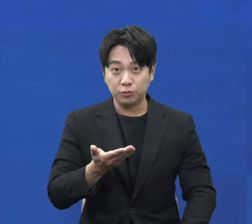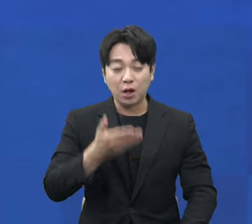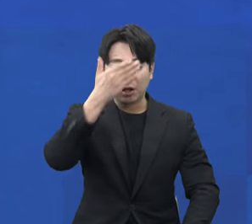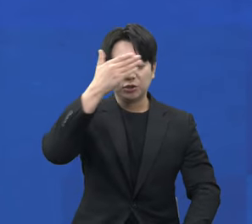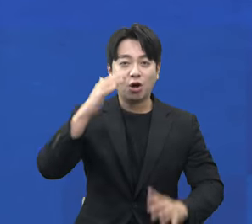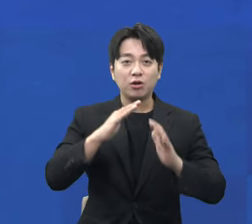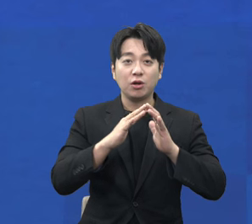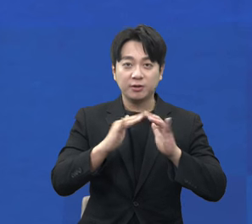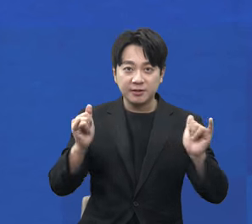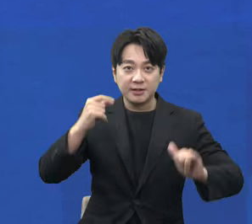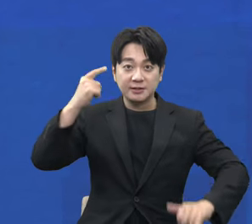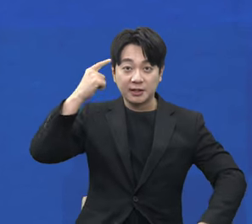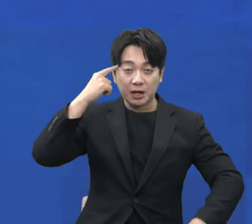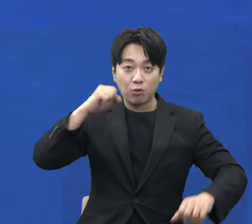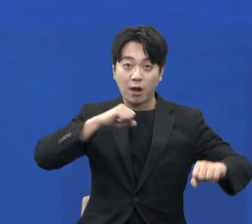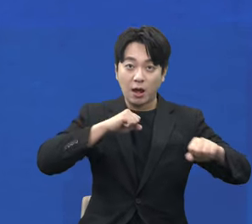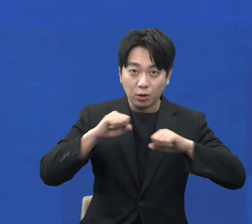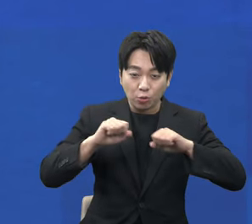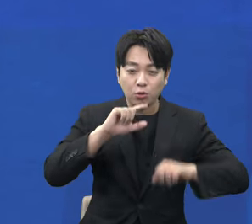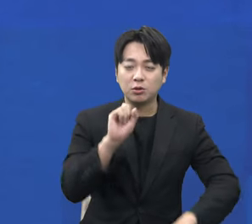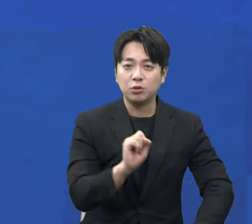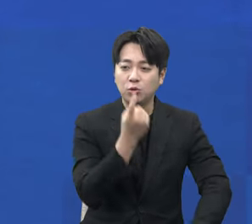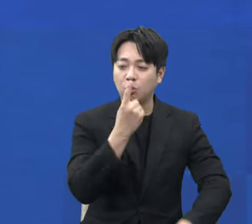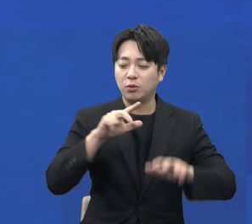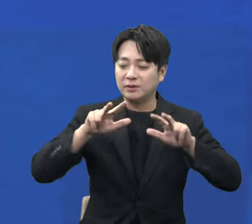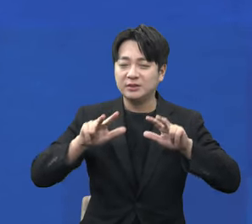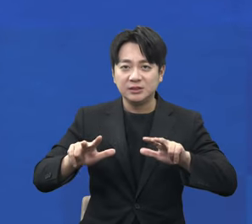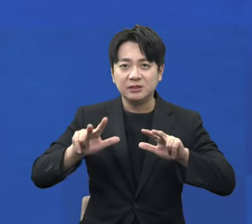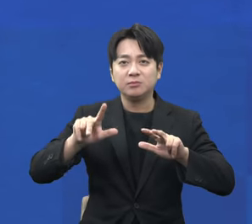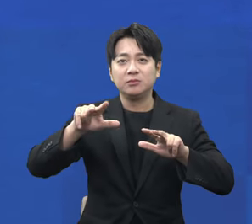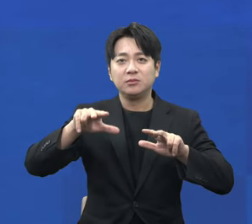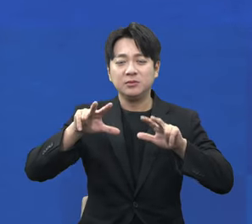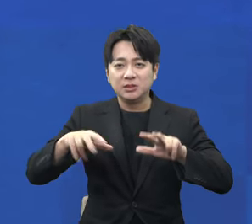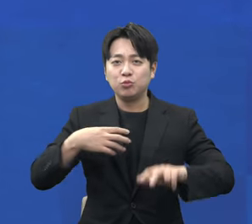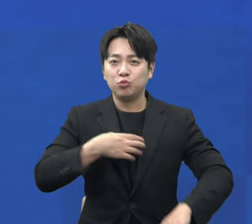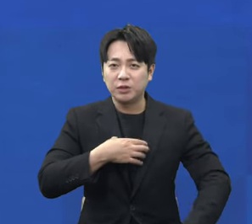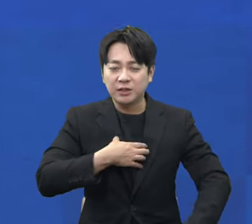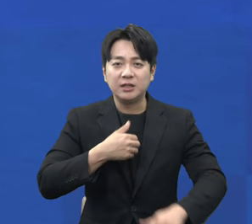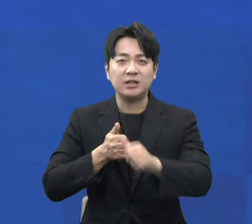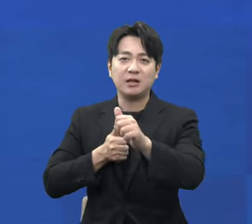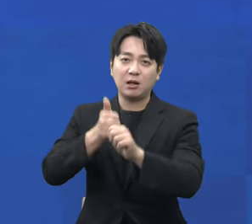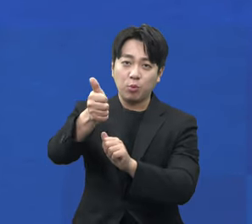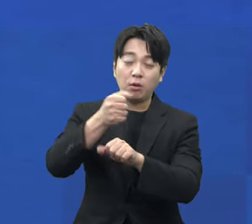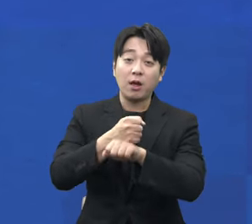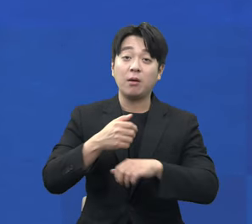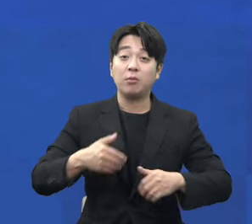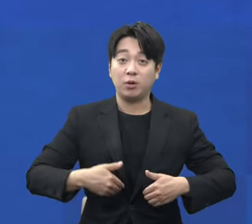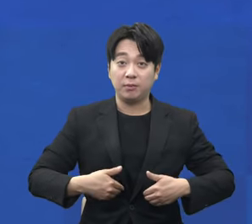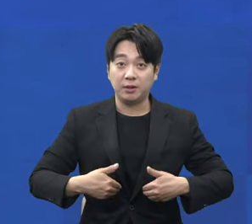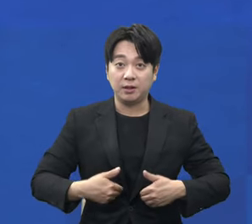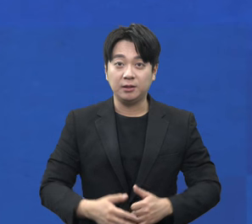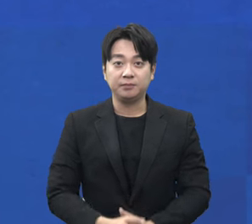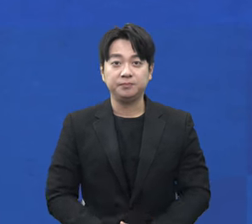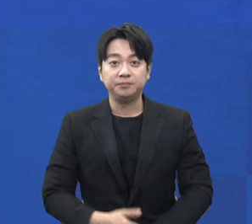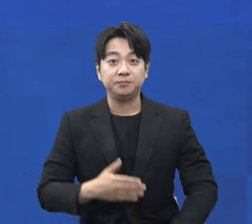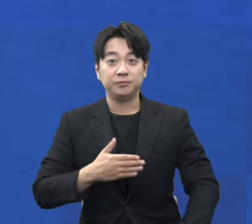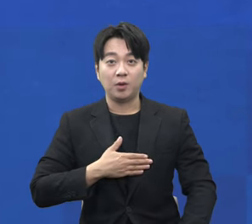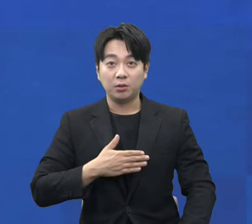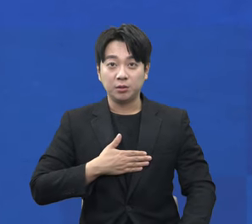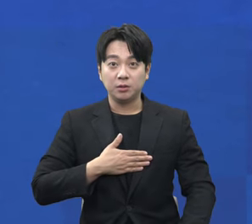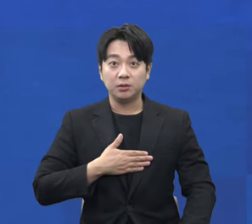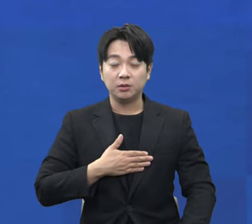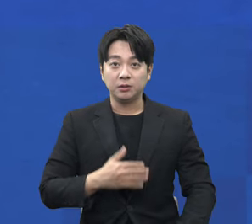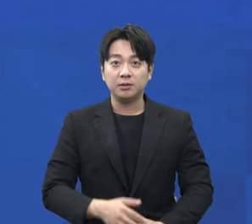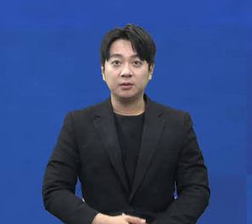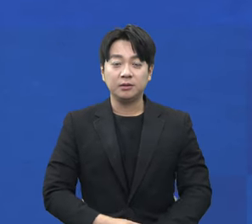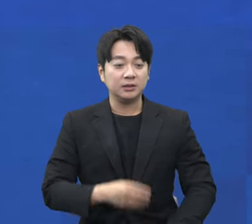도전정신으로 이 난국을 정면 돌파해야 합니다. 저는 그 시작을 더불어민주당 소속 청년